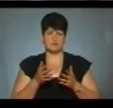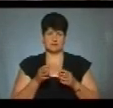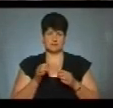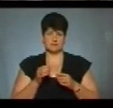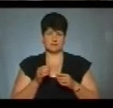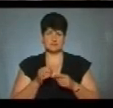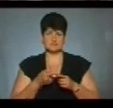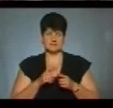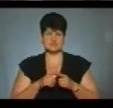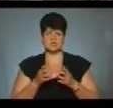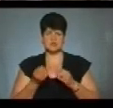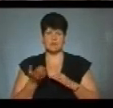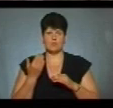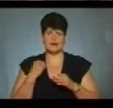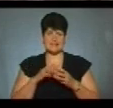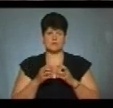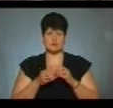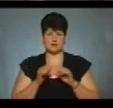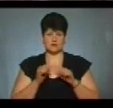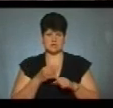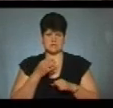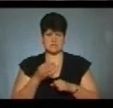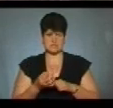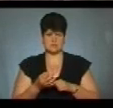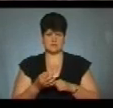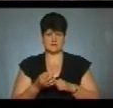це ще попередні результати, які ми можемо сказати.